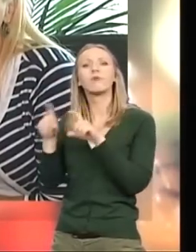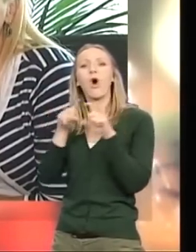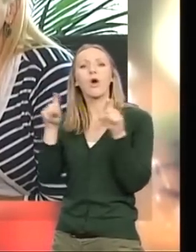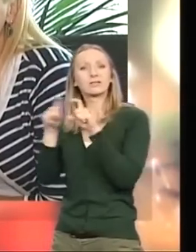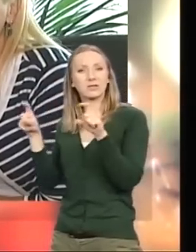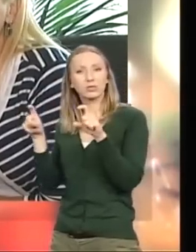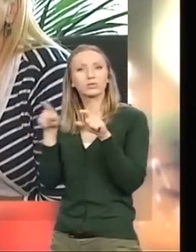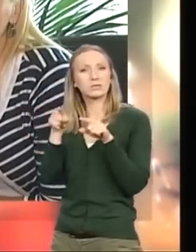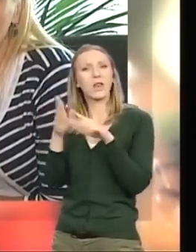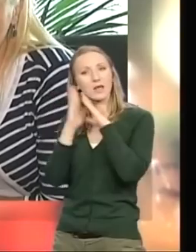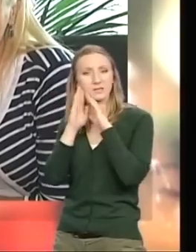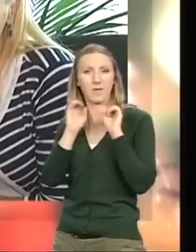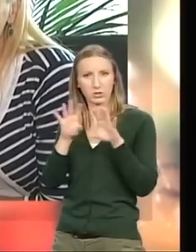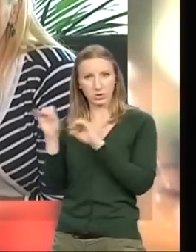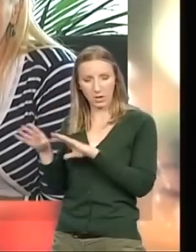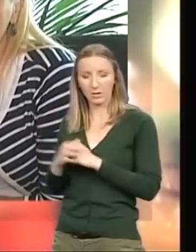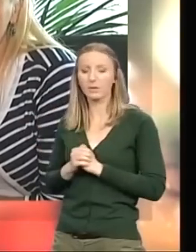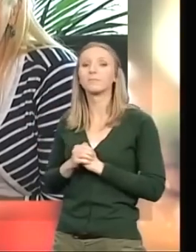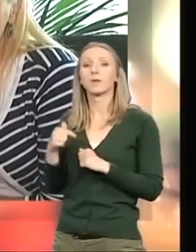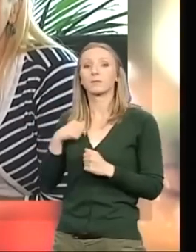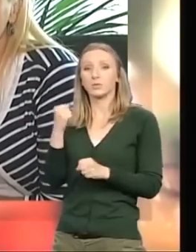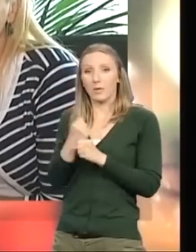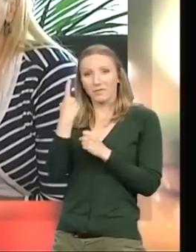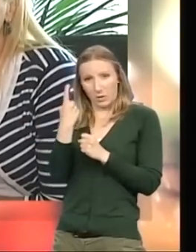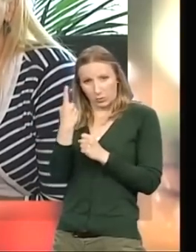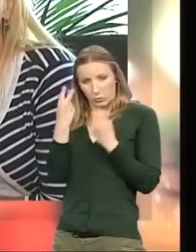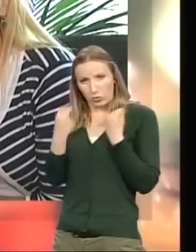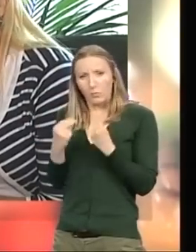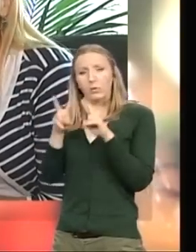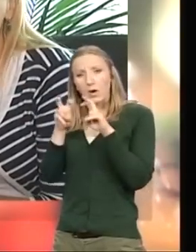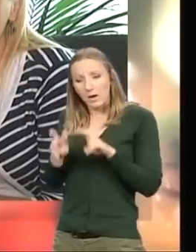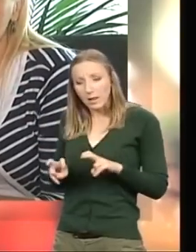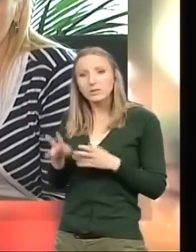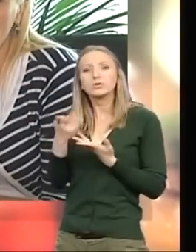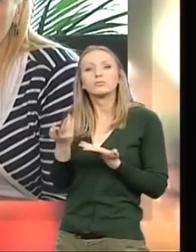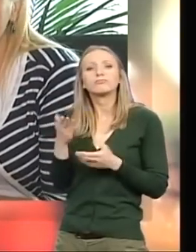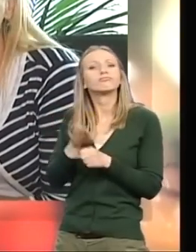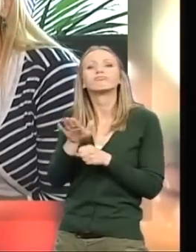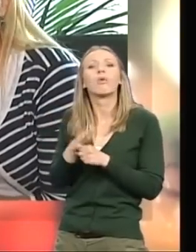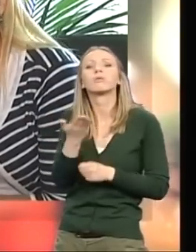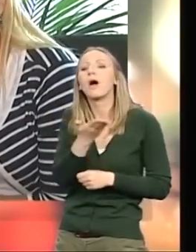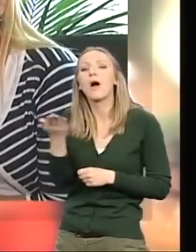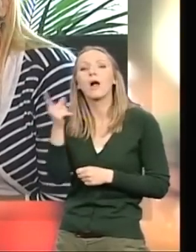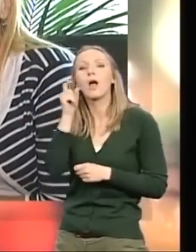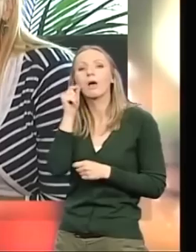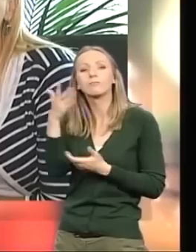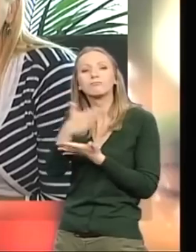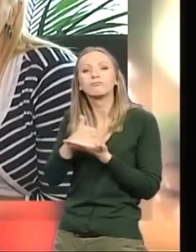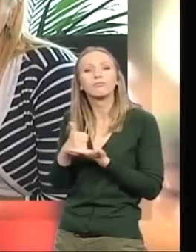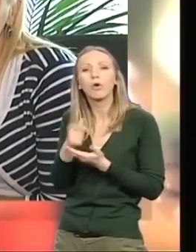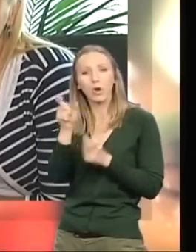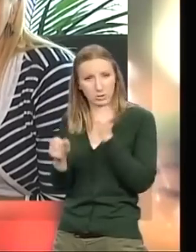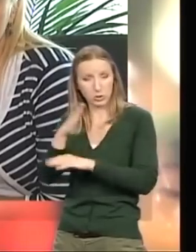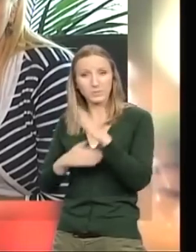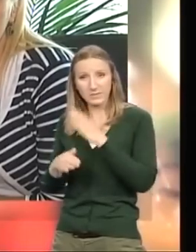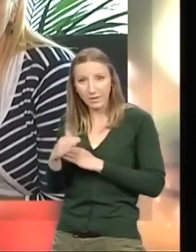smeštaju. Dakle, mi ćemo napraviti jednu dobru analizu porekla korisnika, odakle dolazi, iz kojih opština i onda